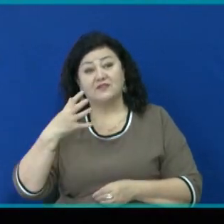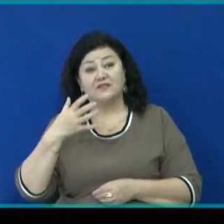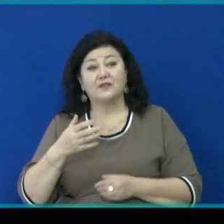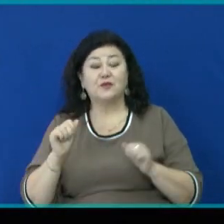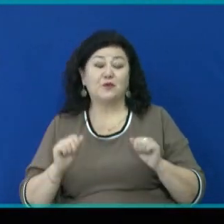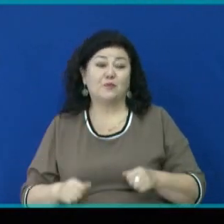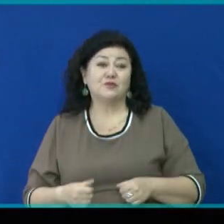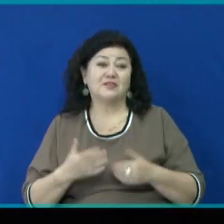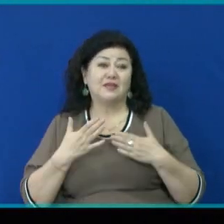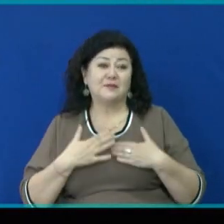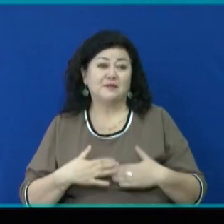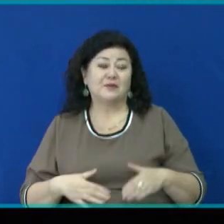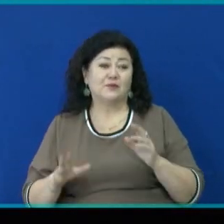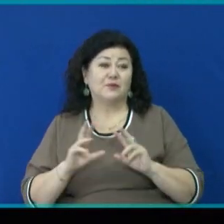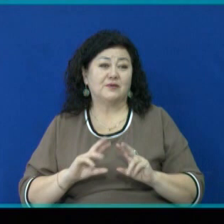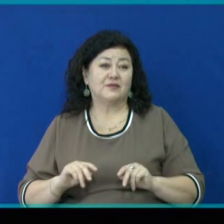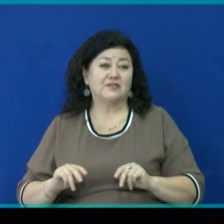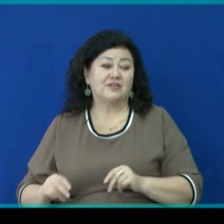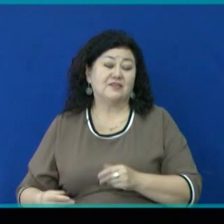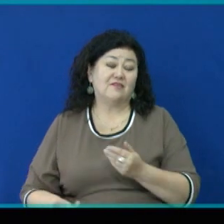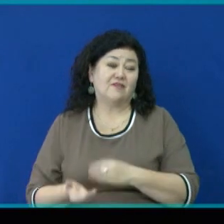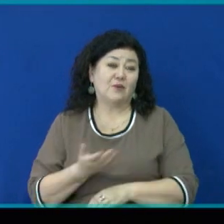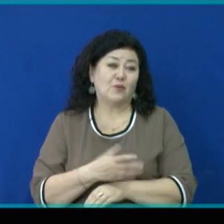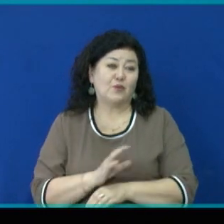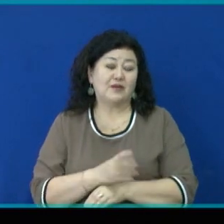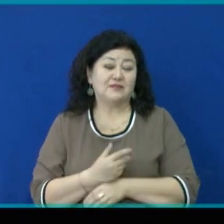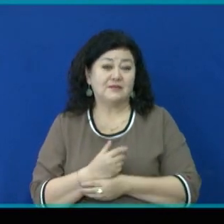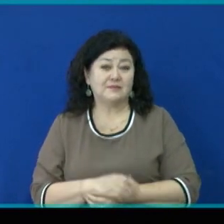байқадық. Рүсем Қайратұлы, Аслан Ертісбаев, Елжан Мағзұмов, Семей телеарнасы.